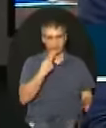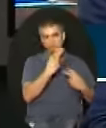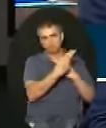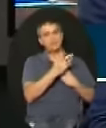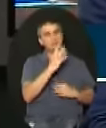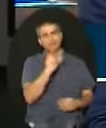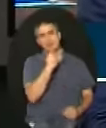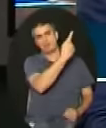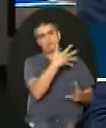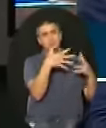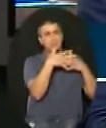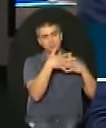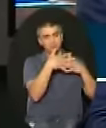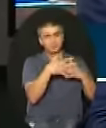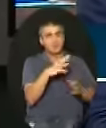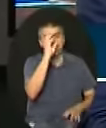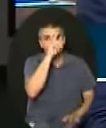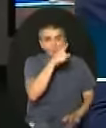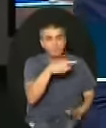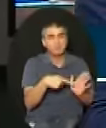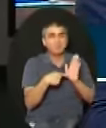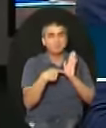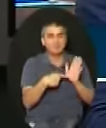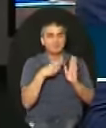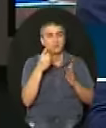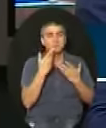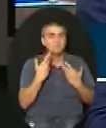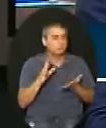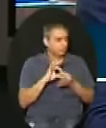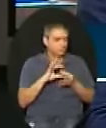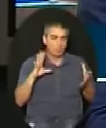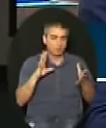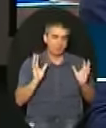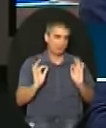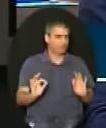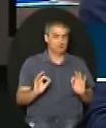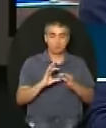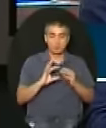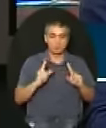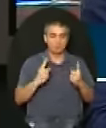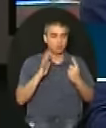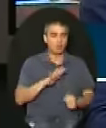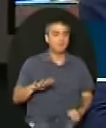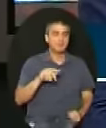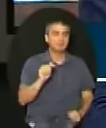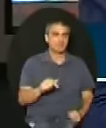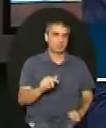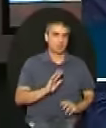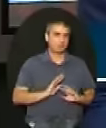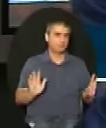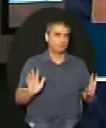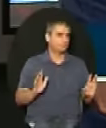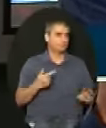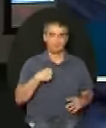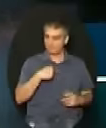ויש מה להגיד לארצות הברית. אובמה מראה שהוא פשוט מנותק מהמציאות, הוא מנותק ממה שקורה במזרח התיכון.